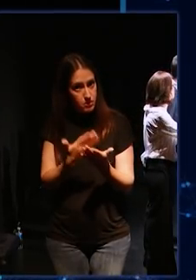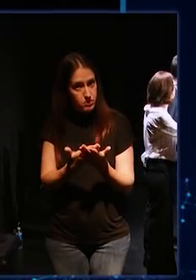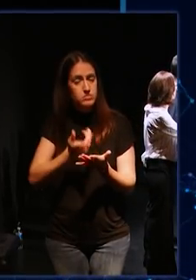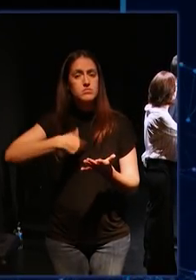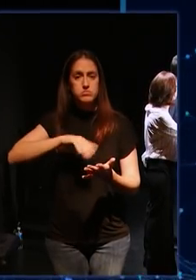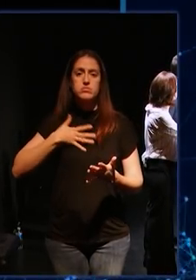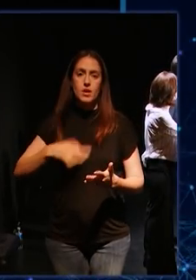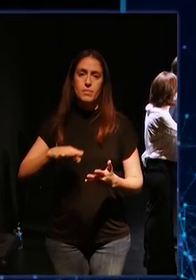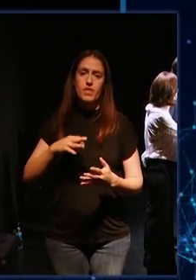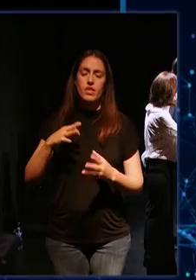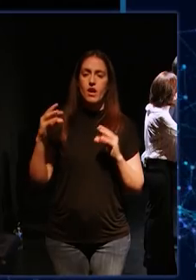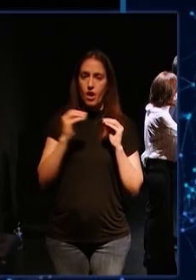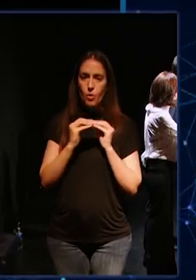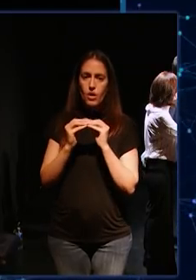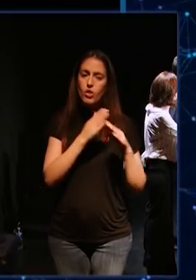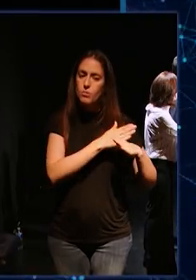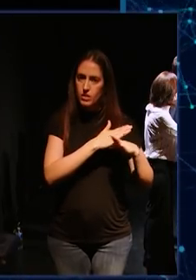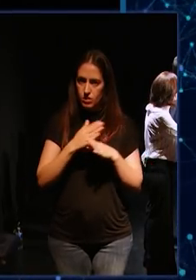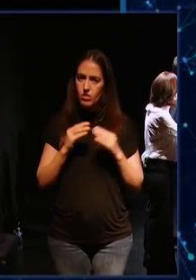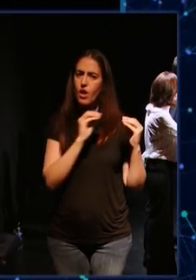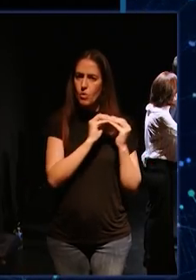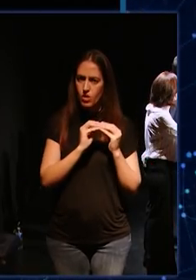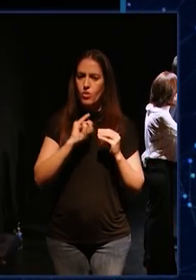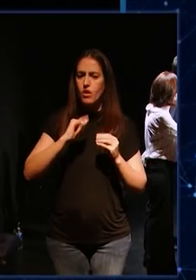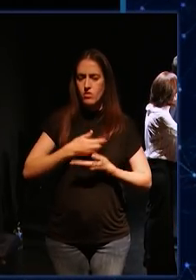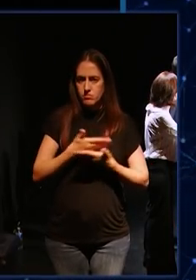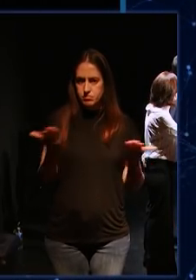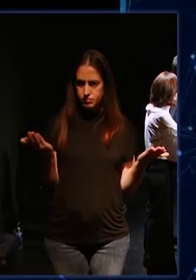capaços d'arribar a acords amb els diferents grups municipals, de ser generosos,